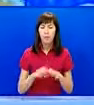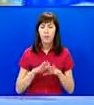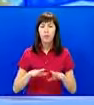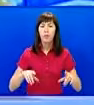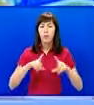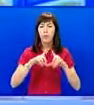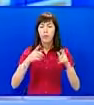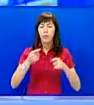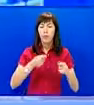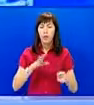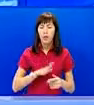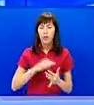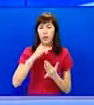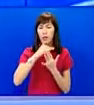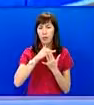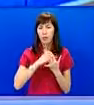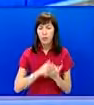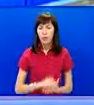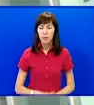сада организовала концертную программу.